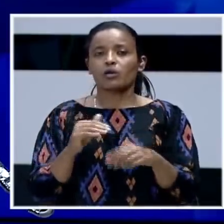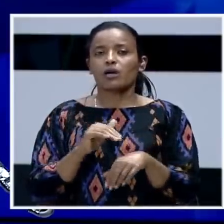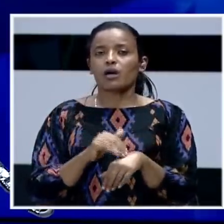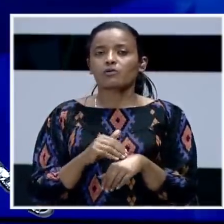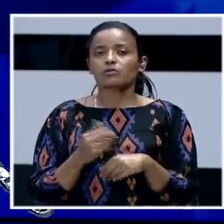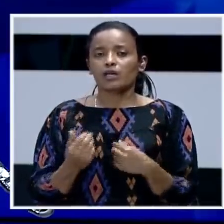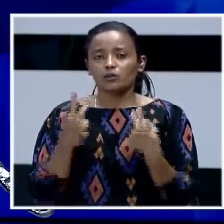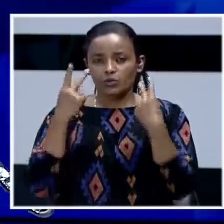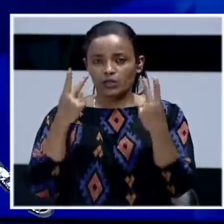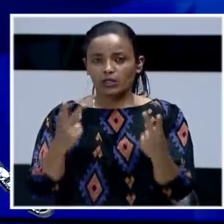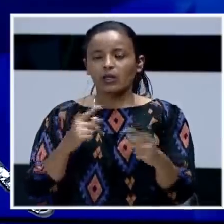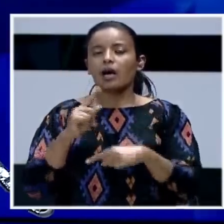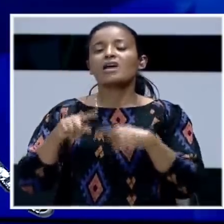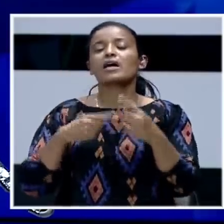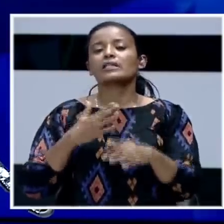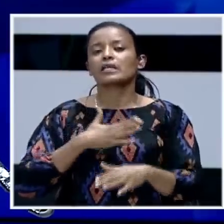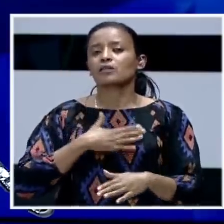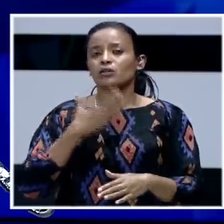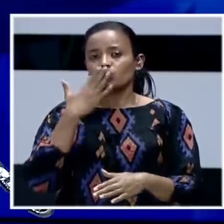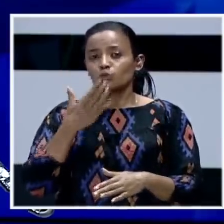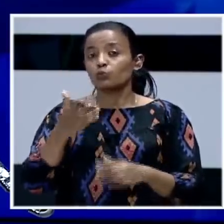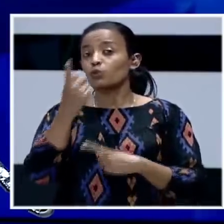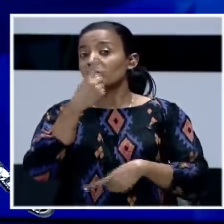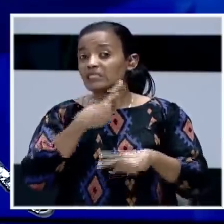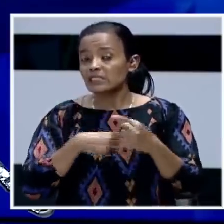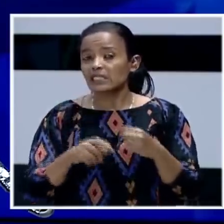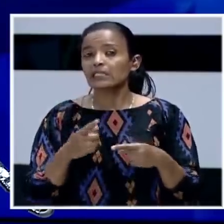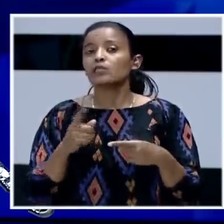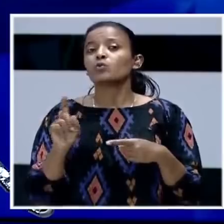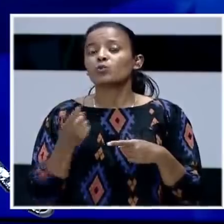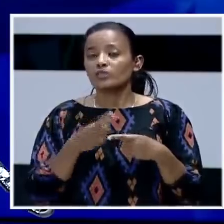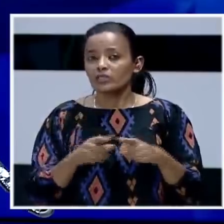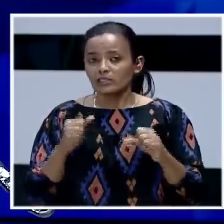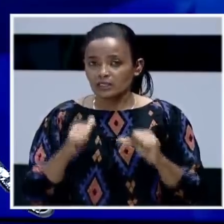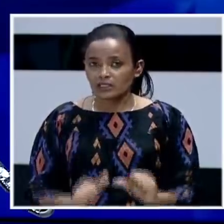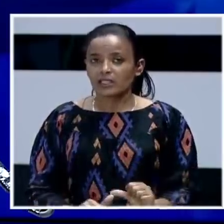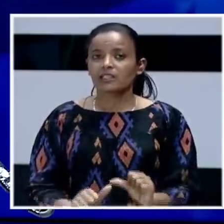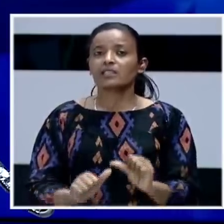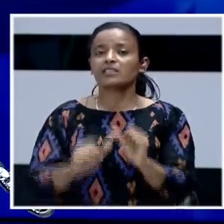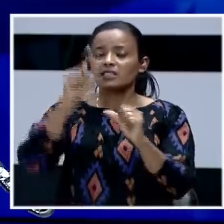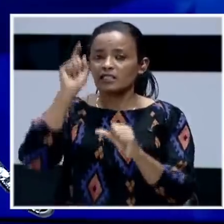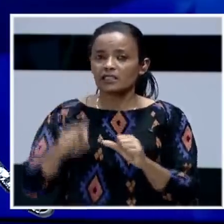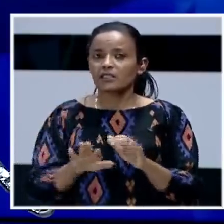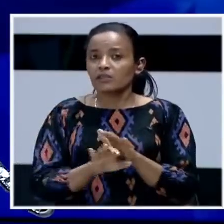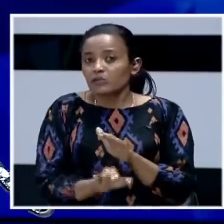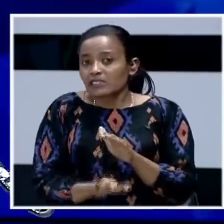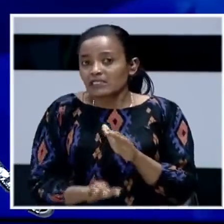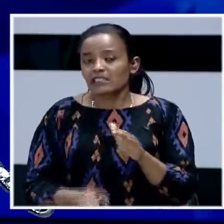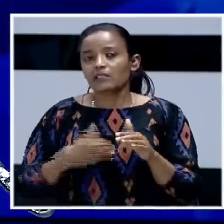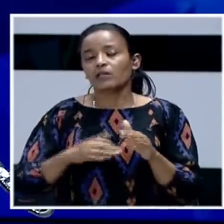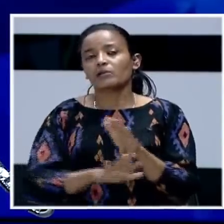اون تاي ترايو ز اكايدانا صبوق مزينا يا يغن مر حزي تتنا خيرنا كنغدنا تغبنا مزحالات ولو